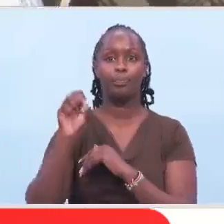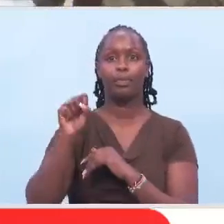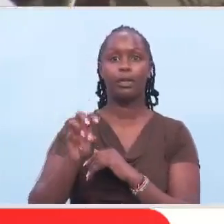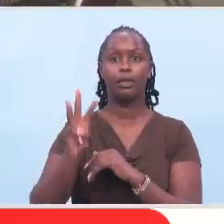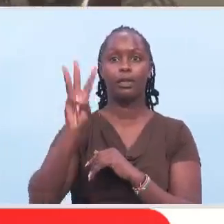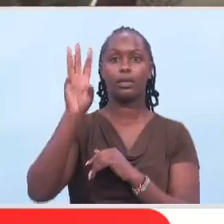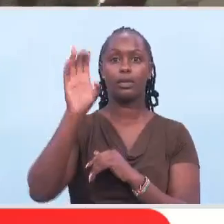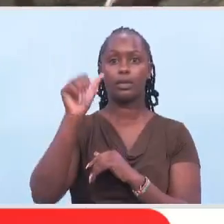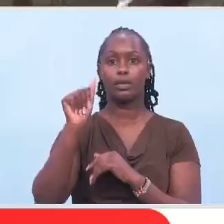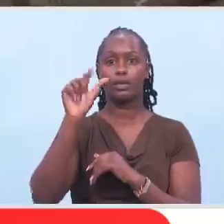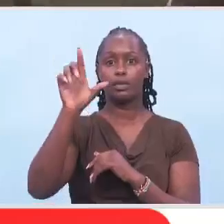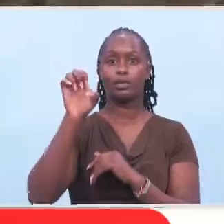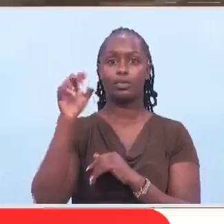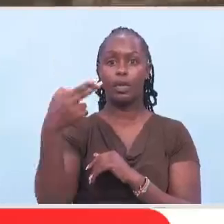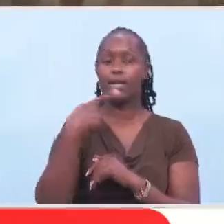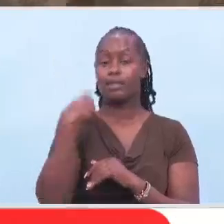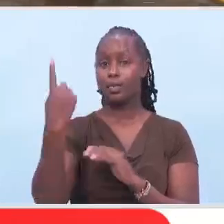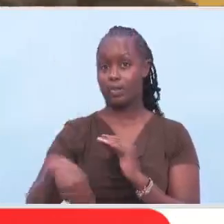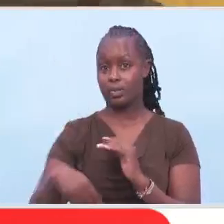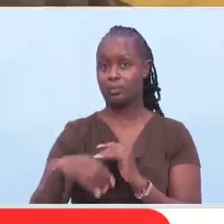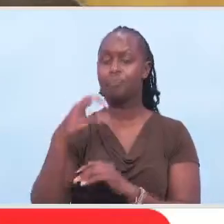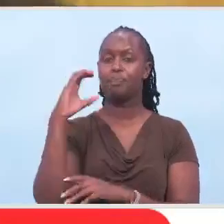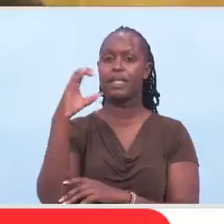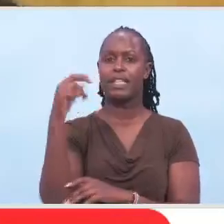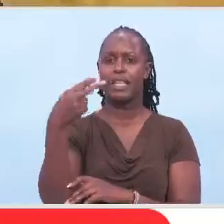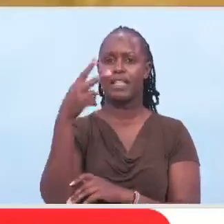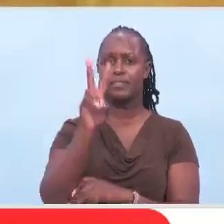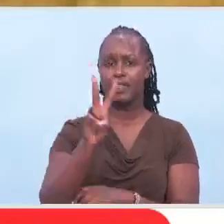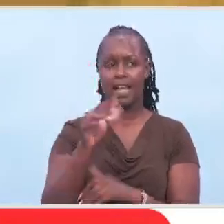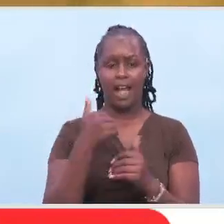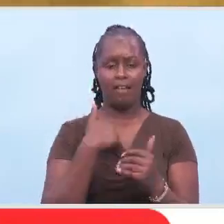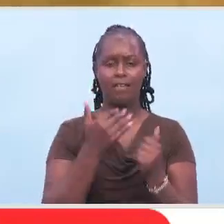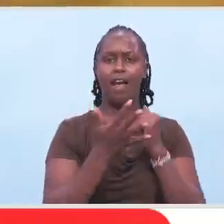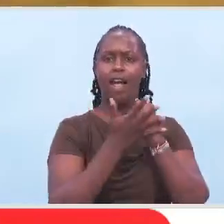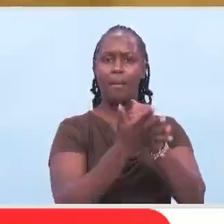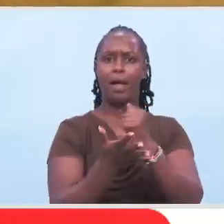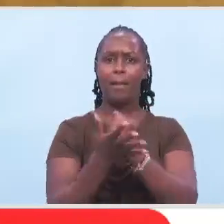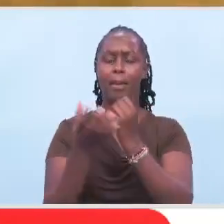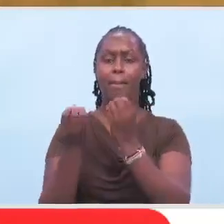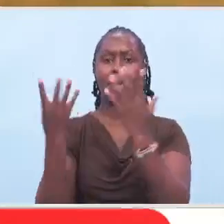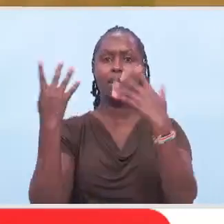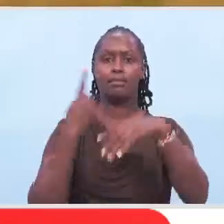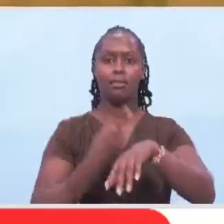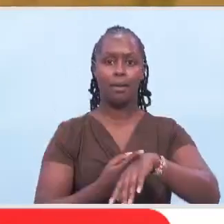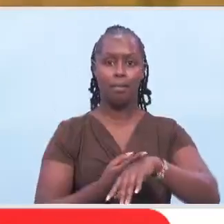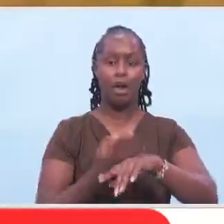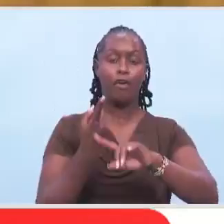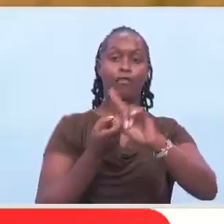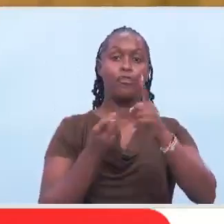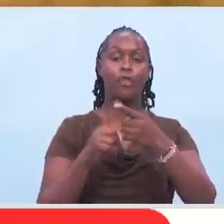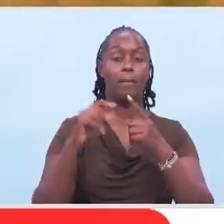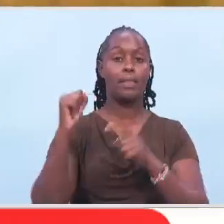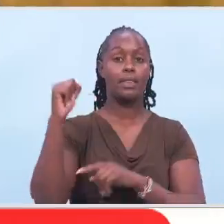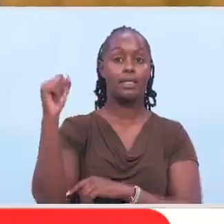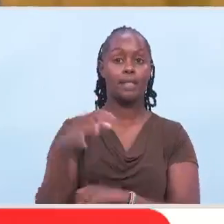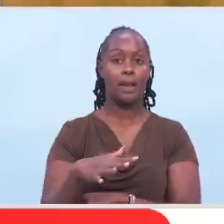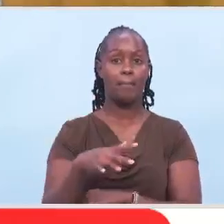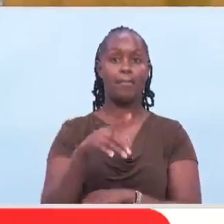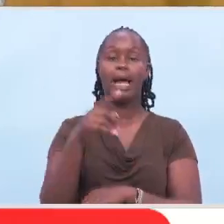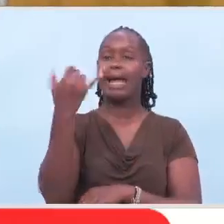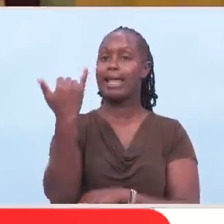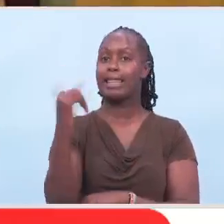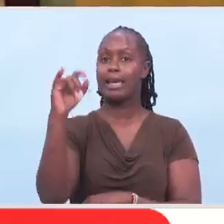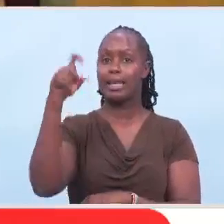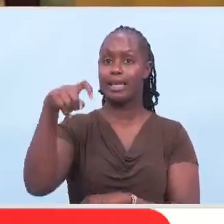stroke, says the CHPs have been the first line of medical care for most slum dwellers and there is need to equip them with